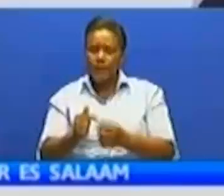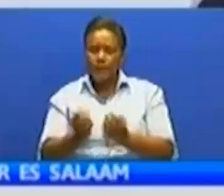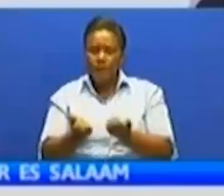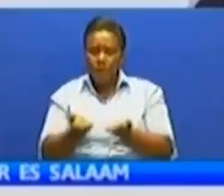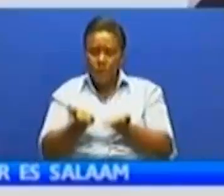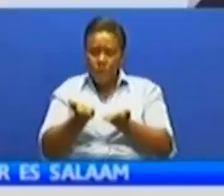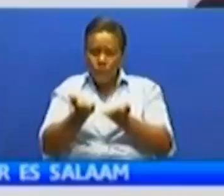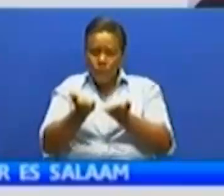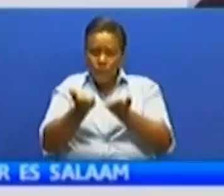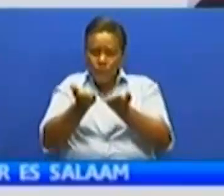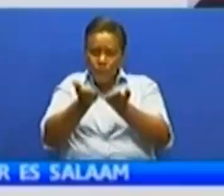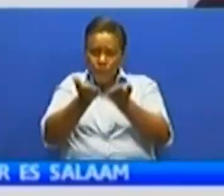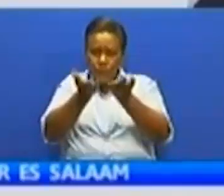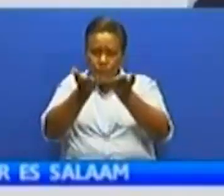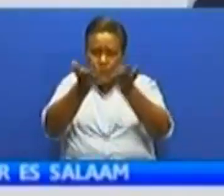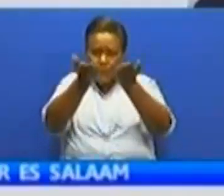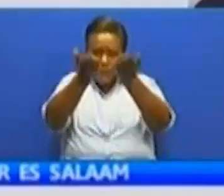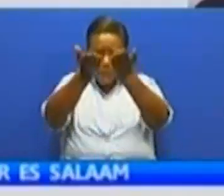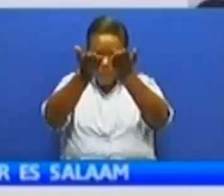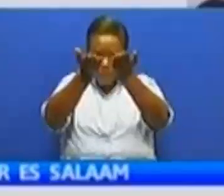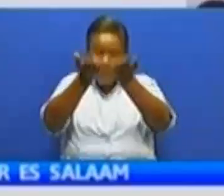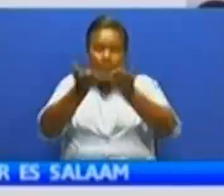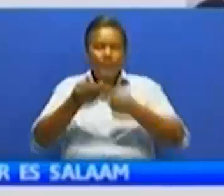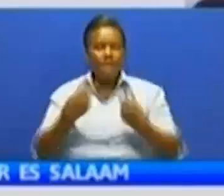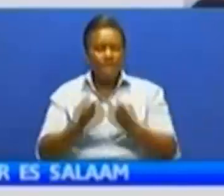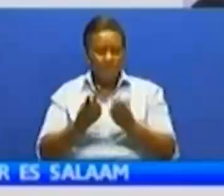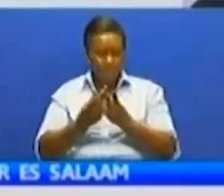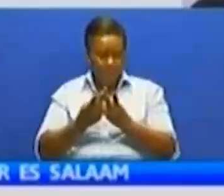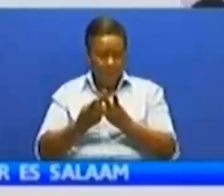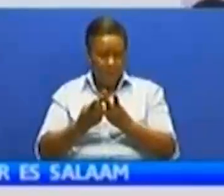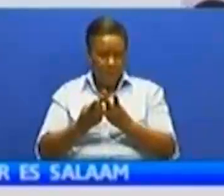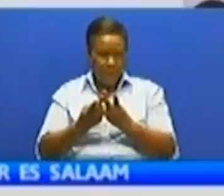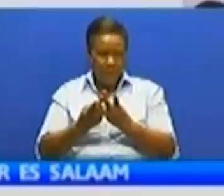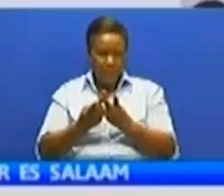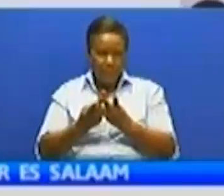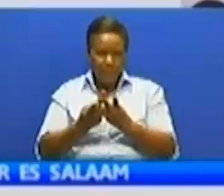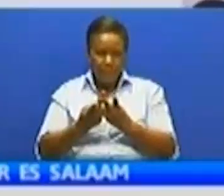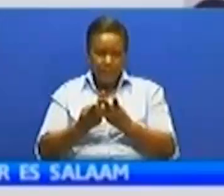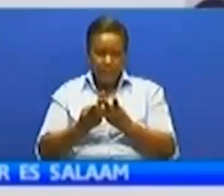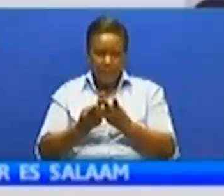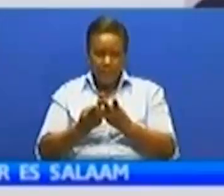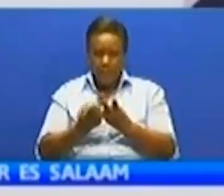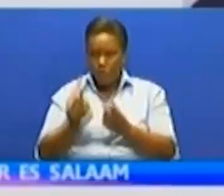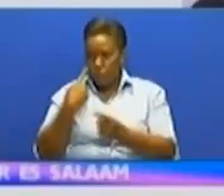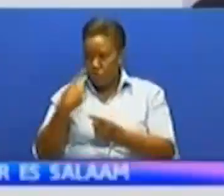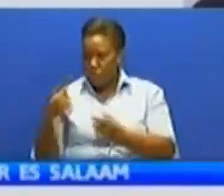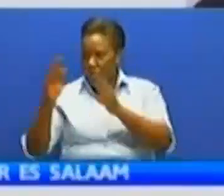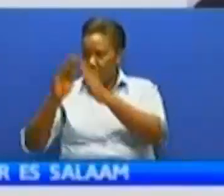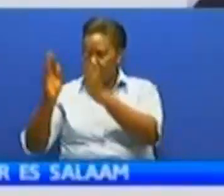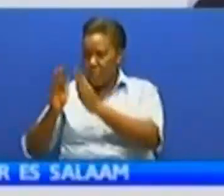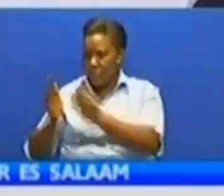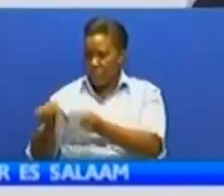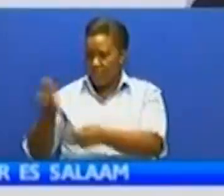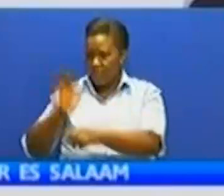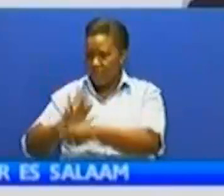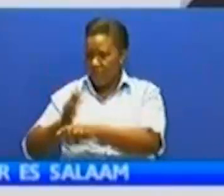vile kwa hisia kali jinsi gani ambavyo miundombinu ya elimu Tanzania